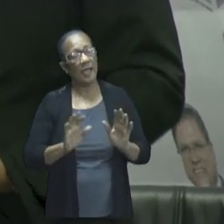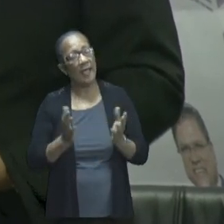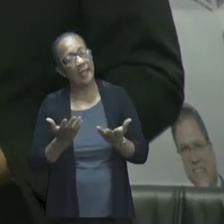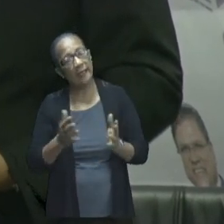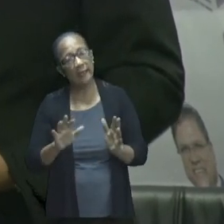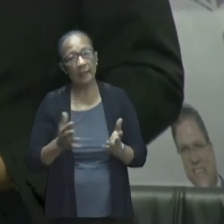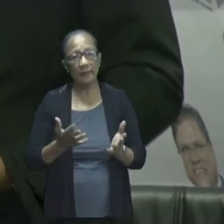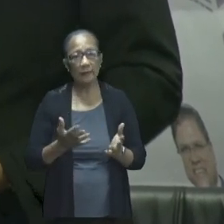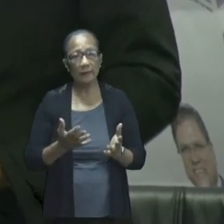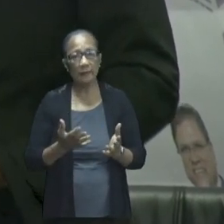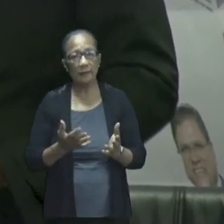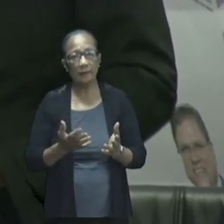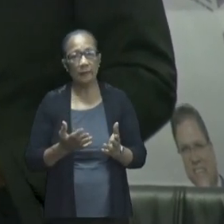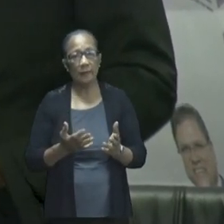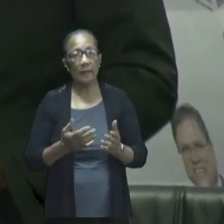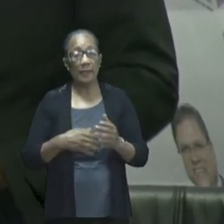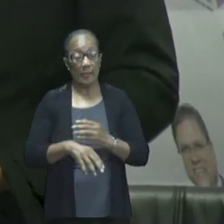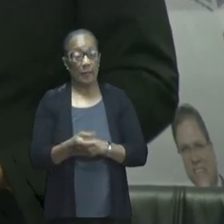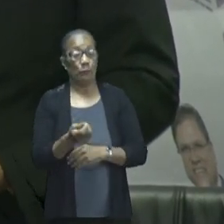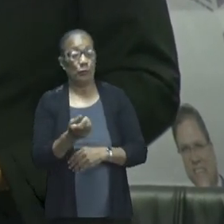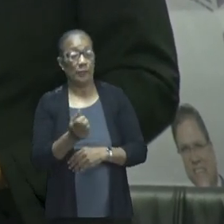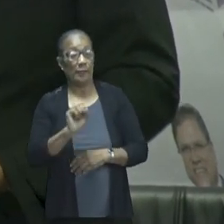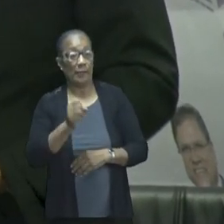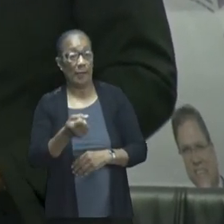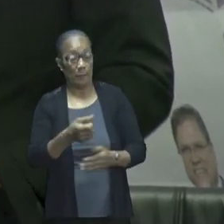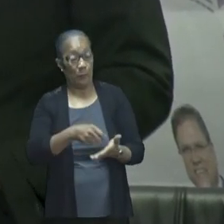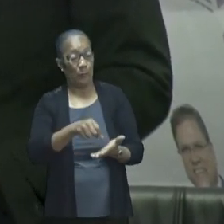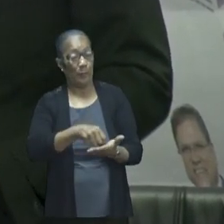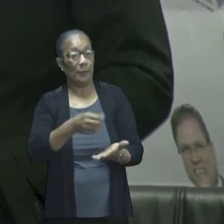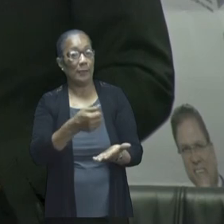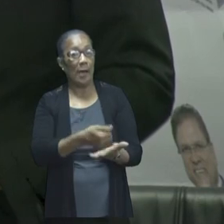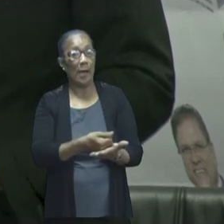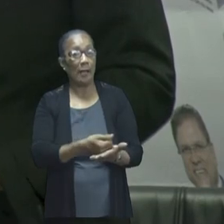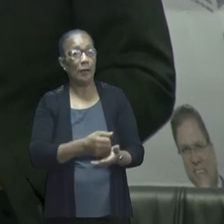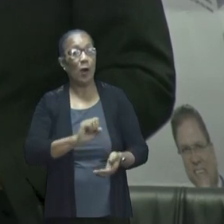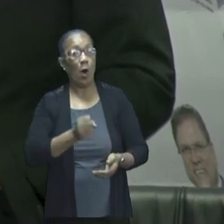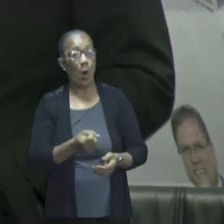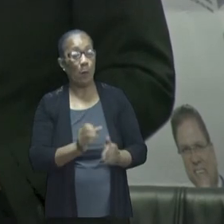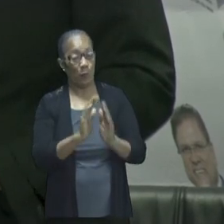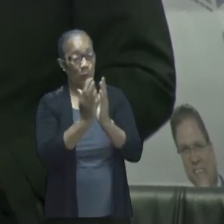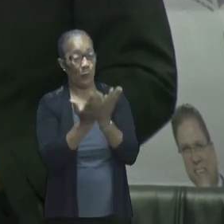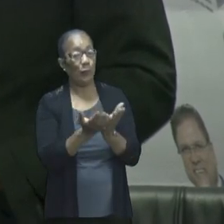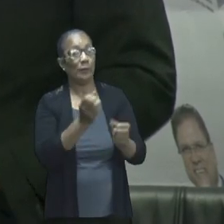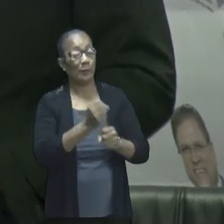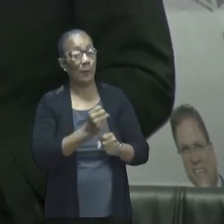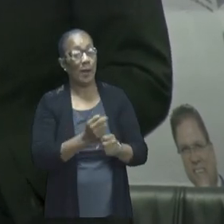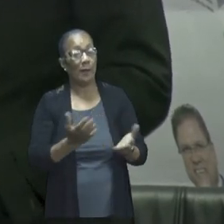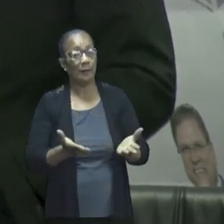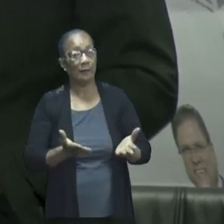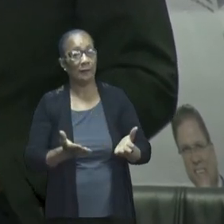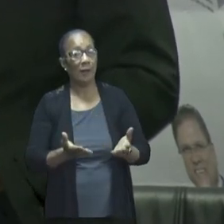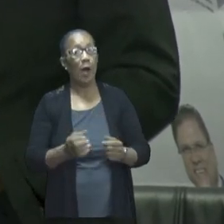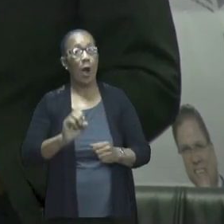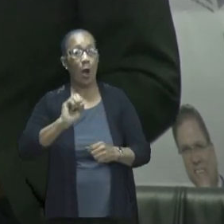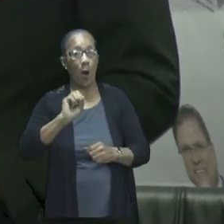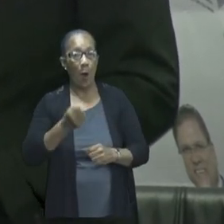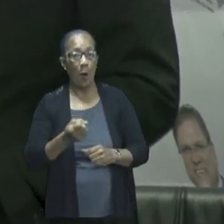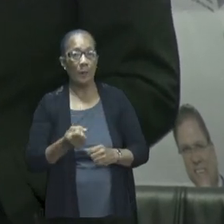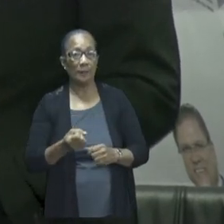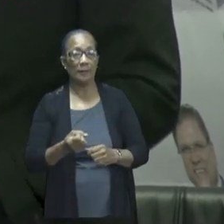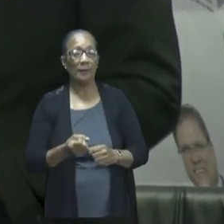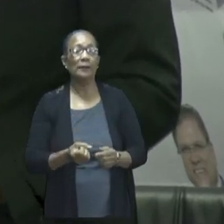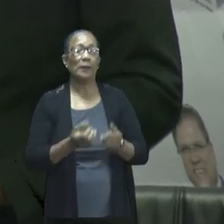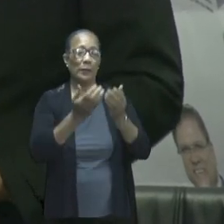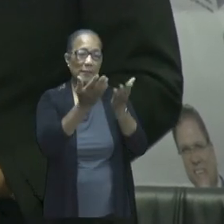binnen het budget beschikbaar waar hen binnen ook uit gemeten tijdspad om dit hadden samen liegen